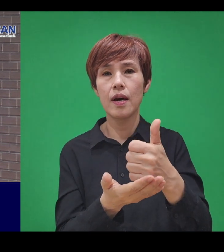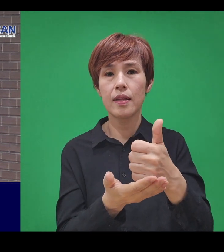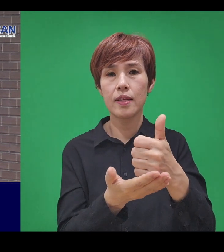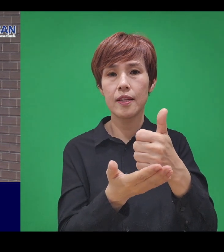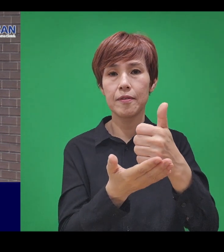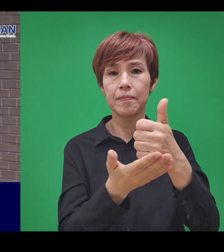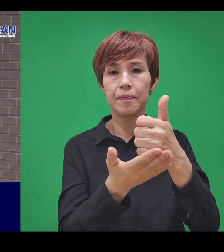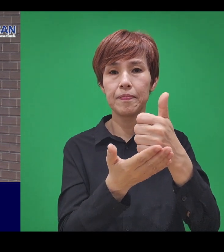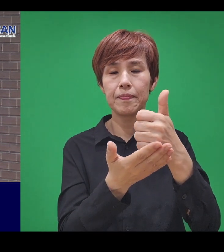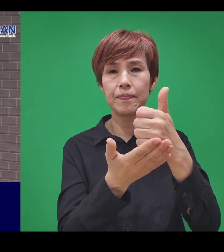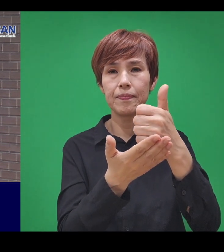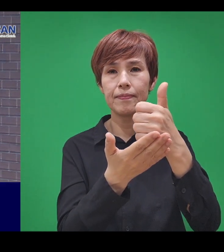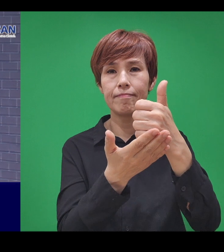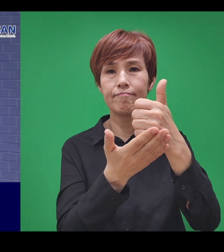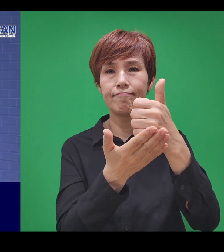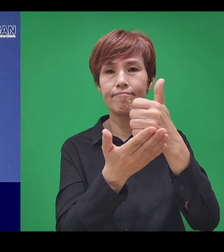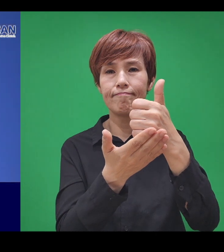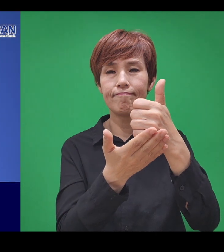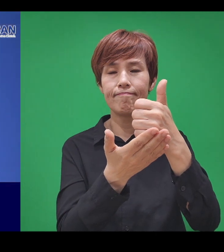하나님.